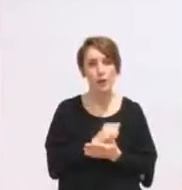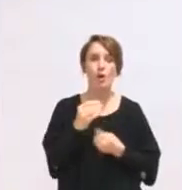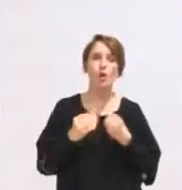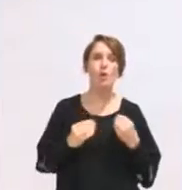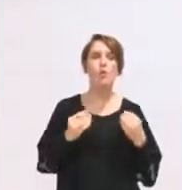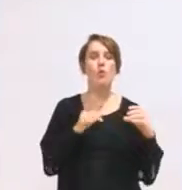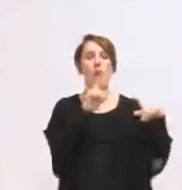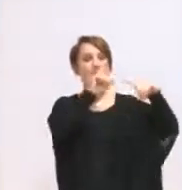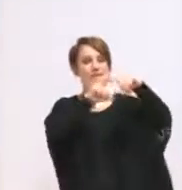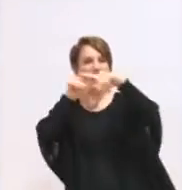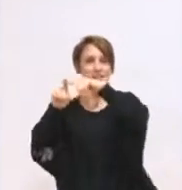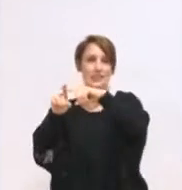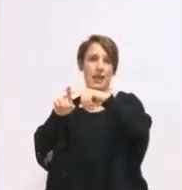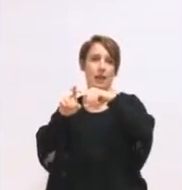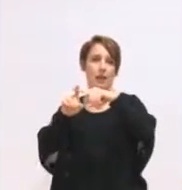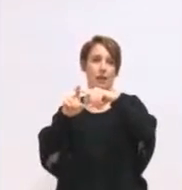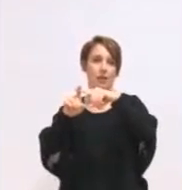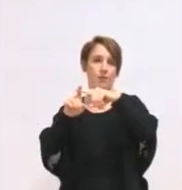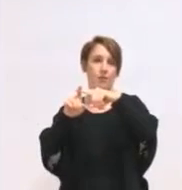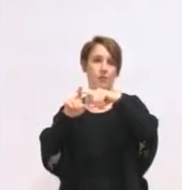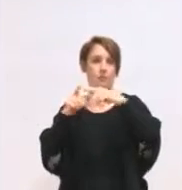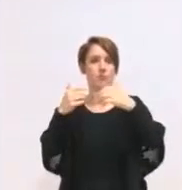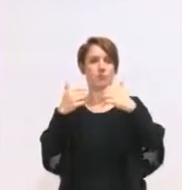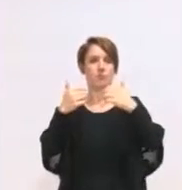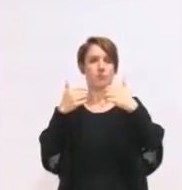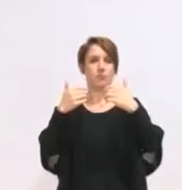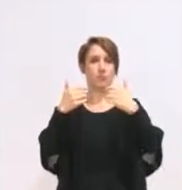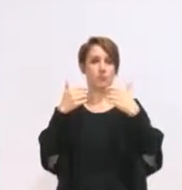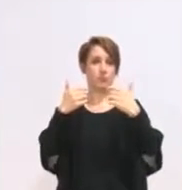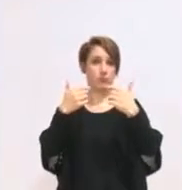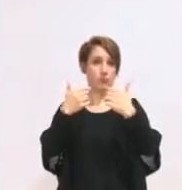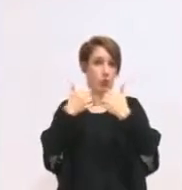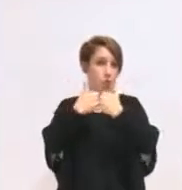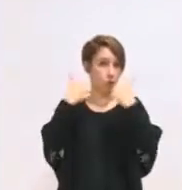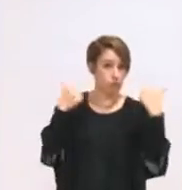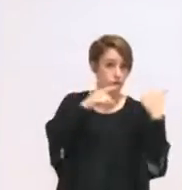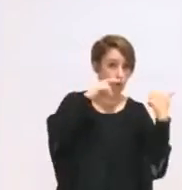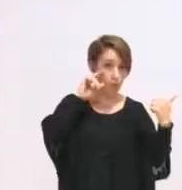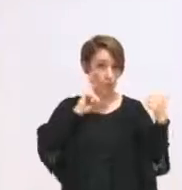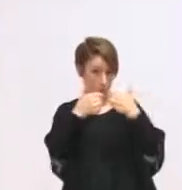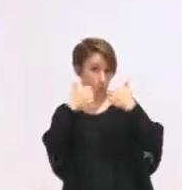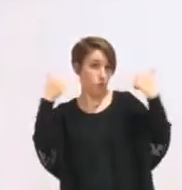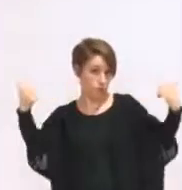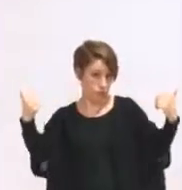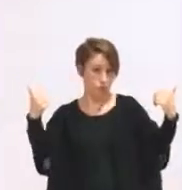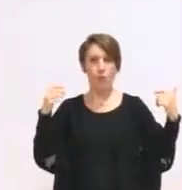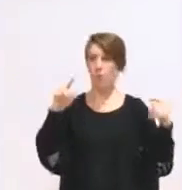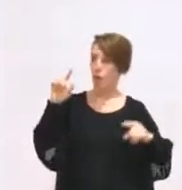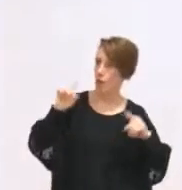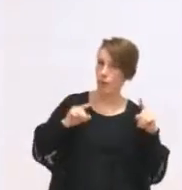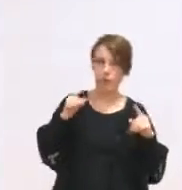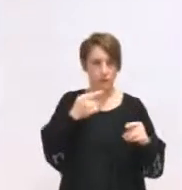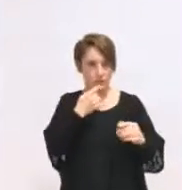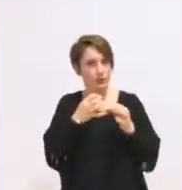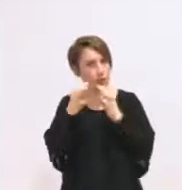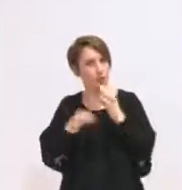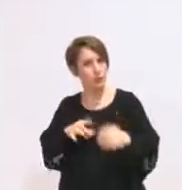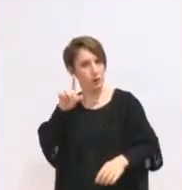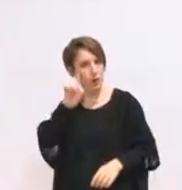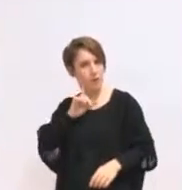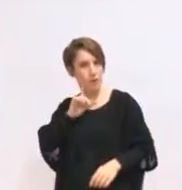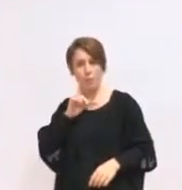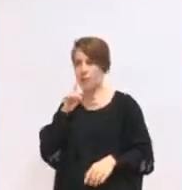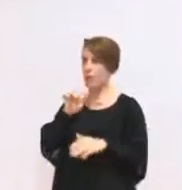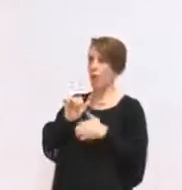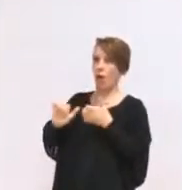qui, effectivement, peuvent encourager, peuvent favoriser le positionnement de certains agents dans des métiers qui sont aujourd'hui encore